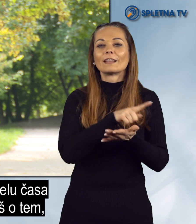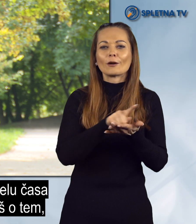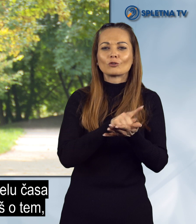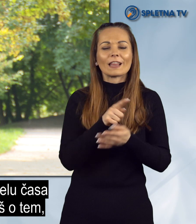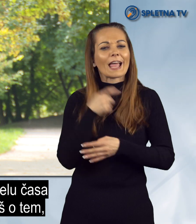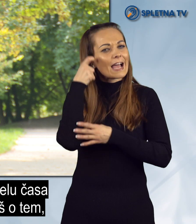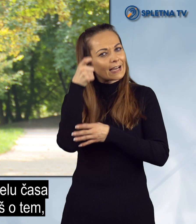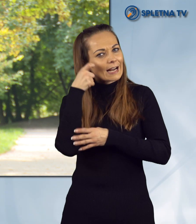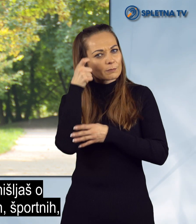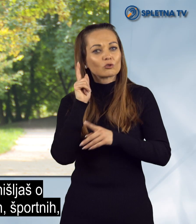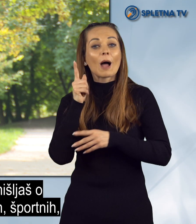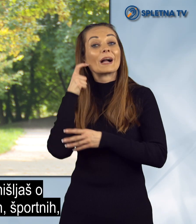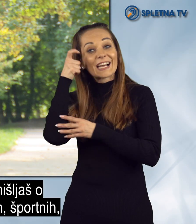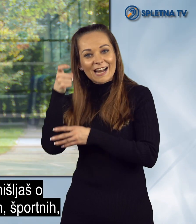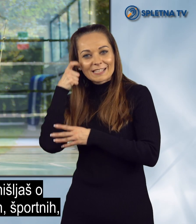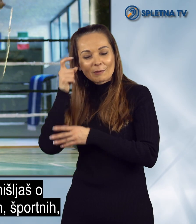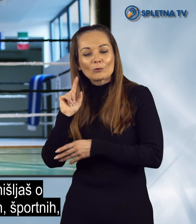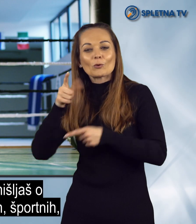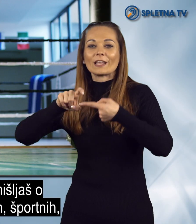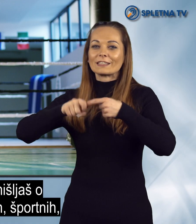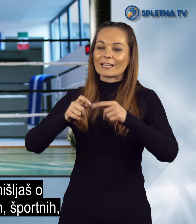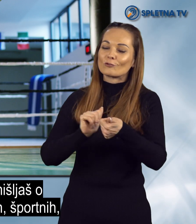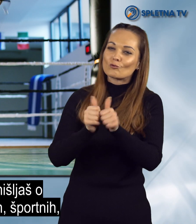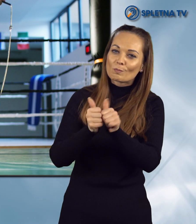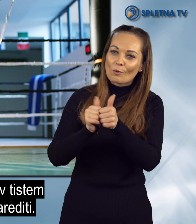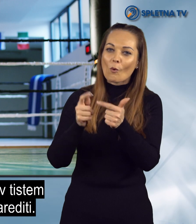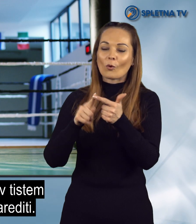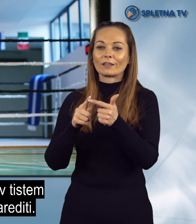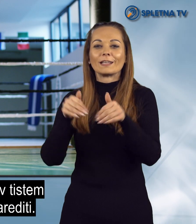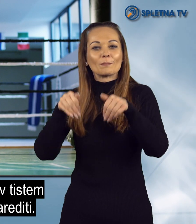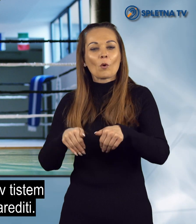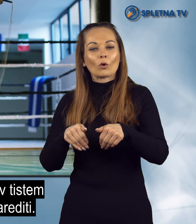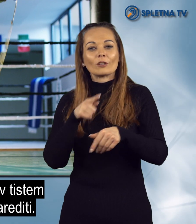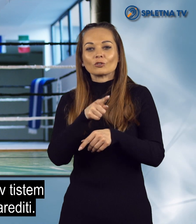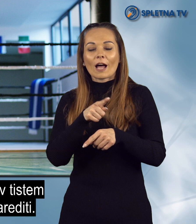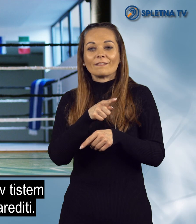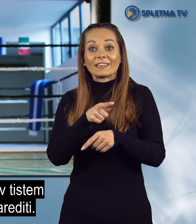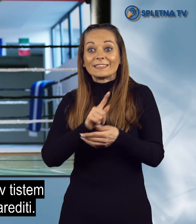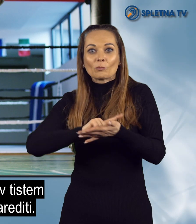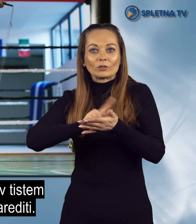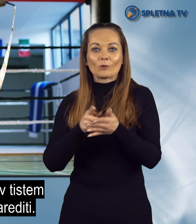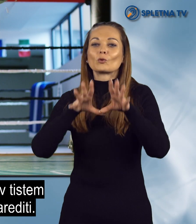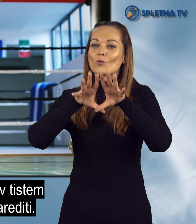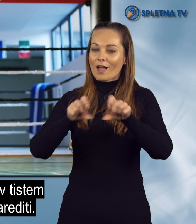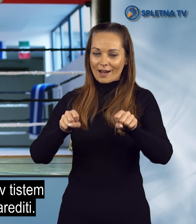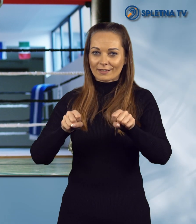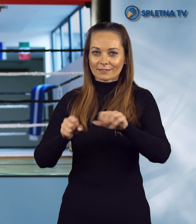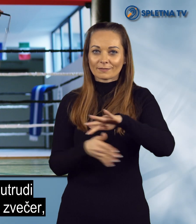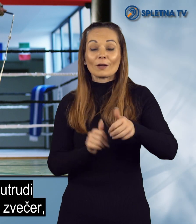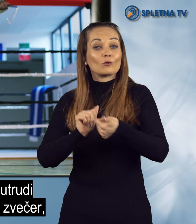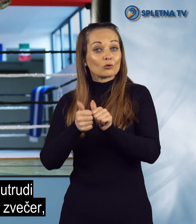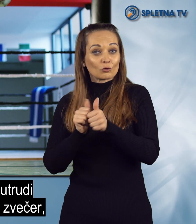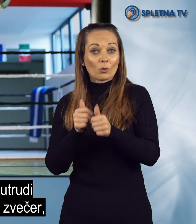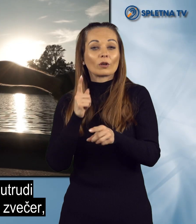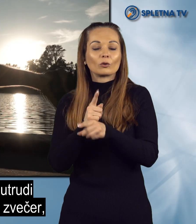dneva ne razmišljaš o tem, ampak razmišljaš o drugih zadevah, športnih, ki jih moraš tam akutno v tistem trenutku narediti, a ne.